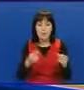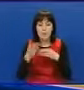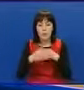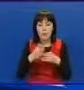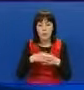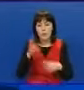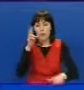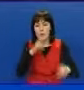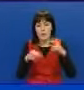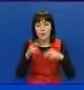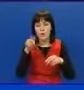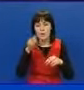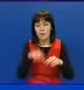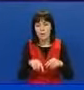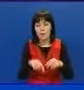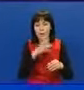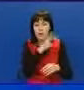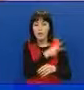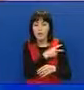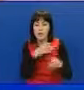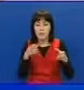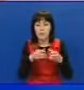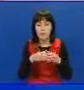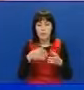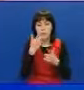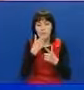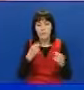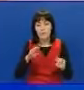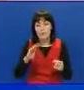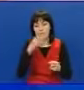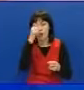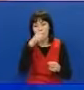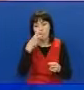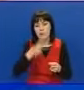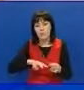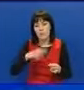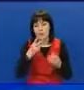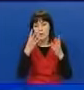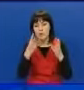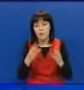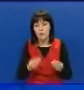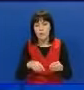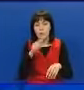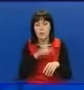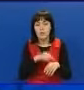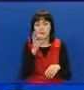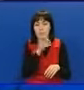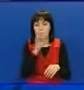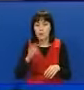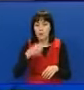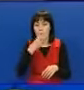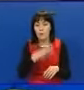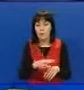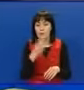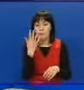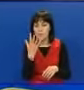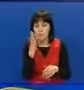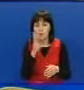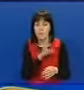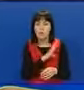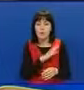іздестірілуде. Мәлім болғандай кезекші бөлімге бұл хабарлама 1992 күні сағат 00:35 шамасында түскен.